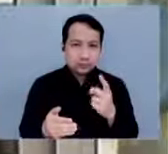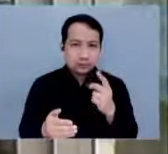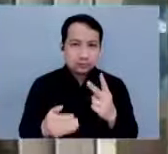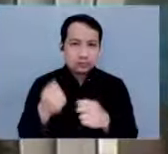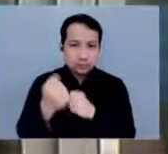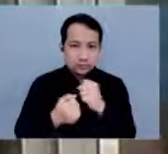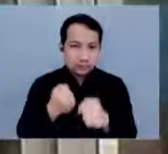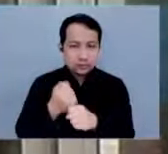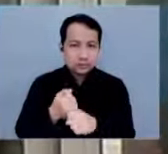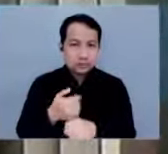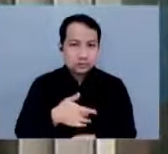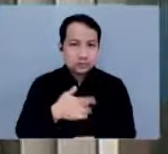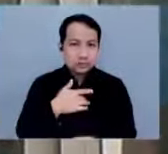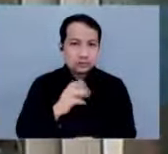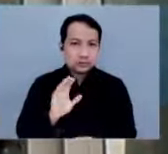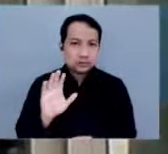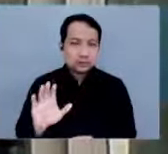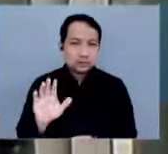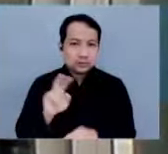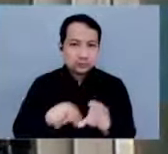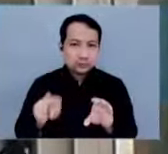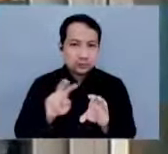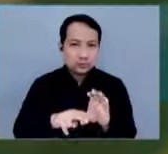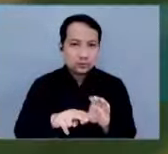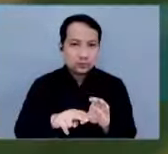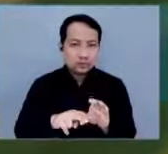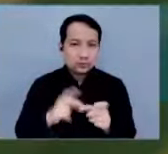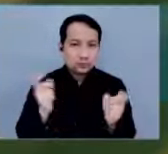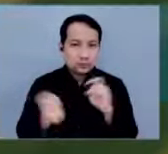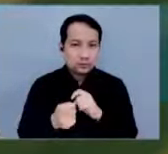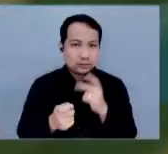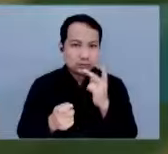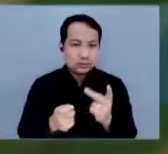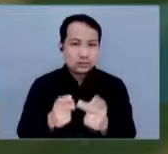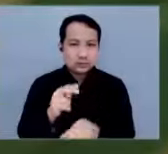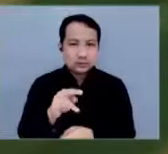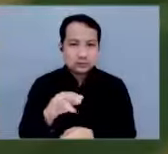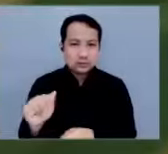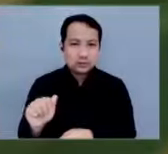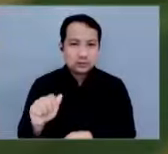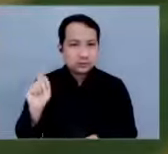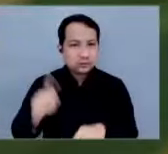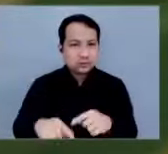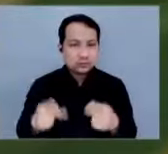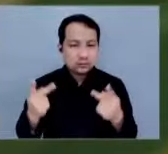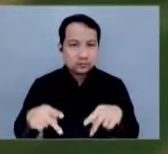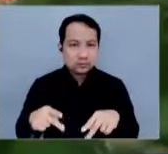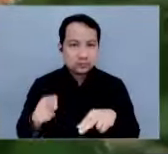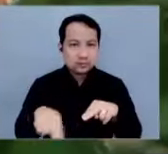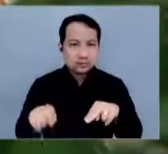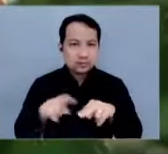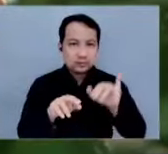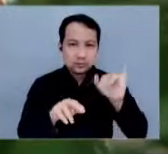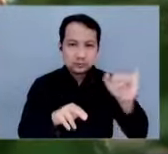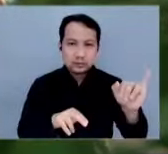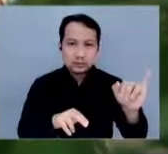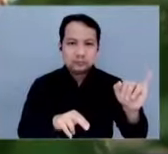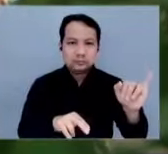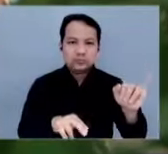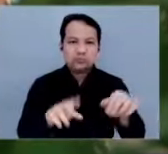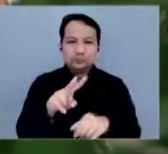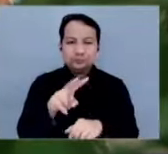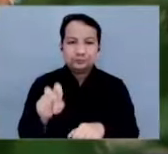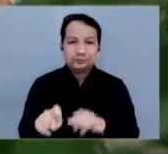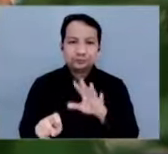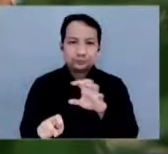bago maramdaman ng mga pasahero ang pagbabago sa NAIA. Kaya hanggat hindi pa nangyayari yan, mananatili pa rin sa 200